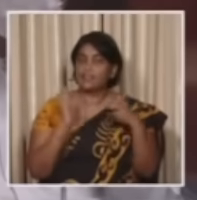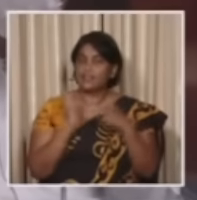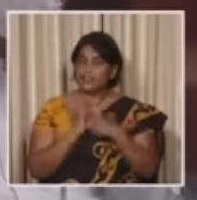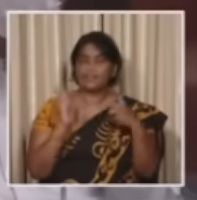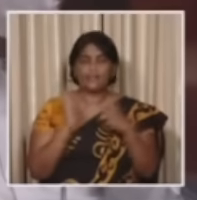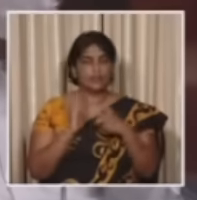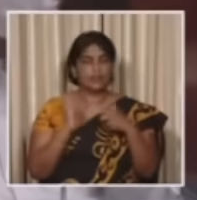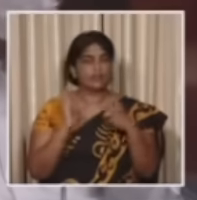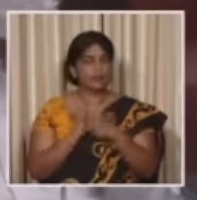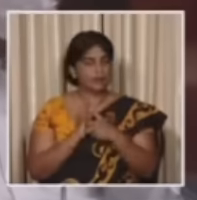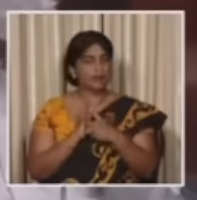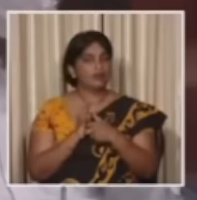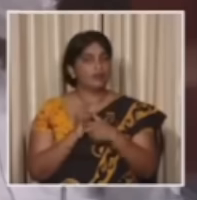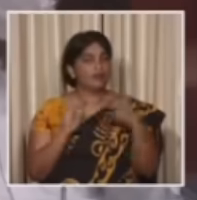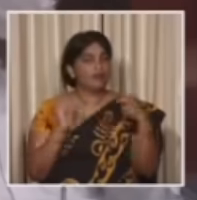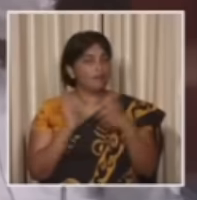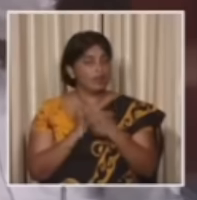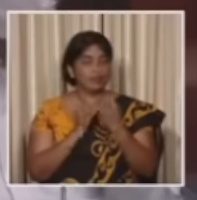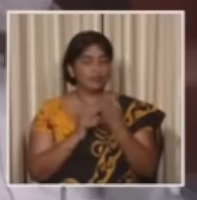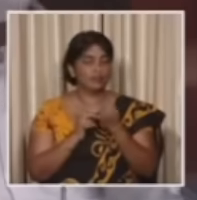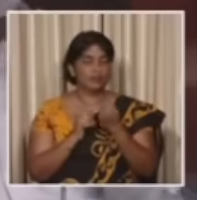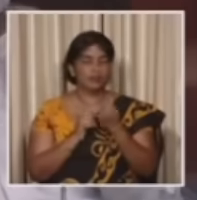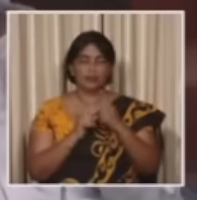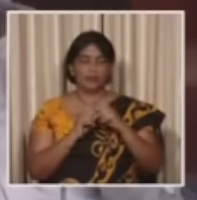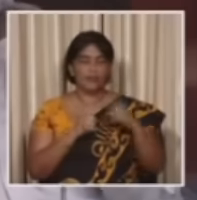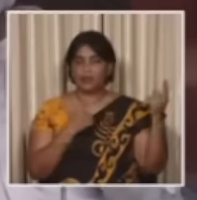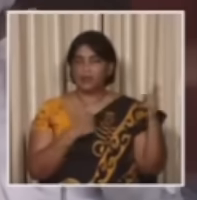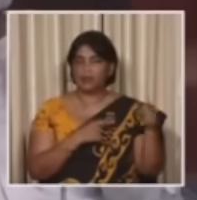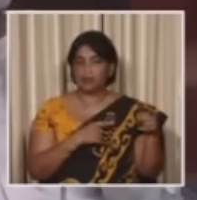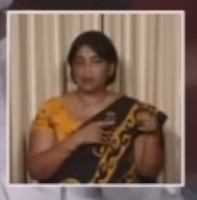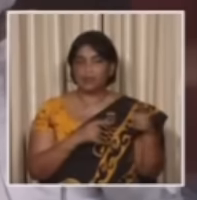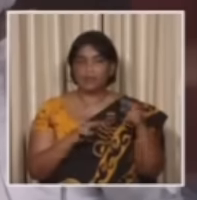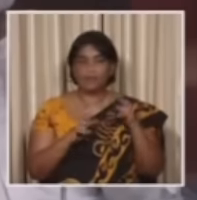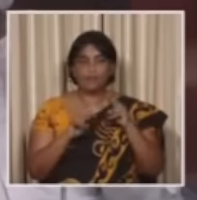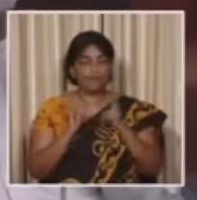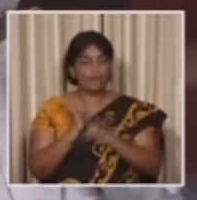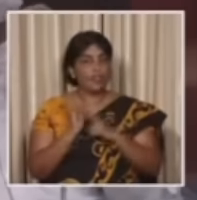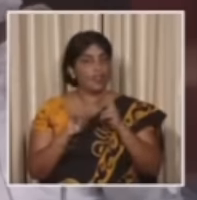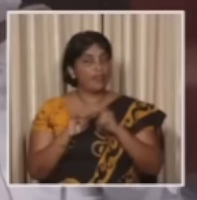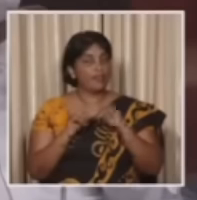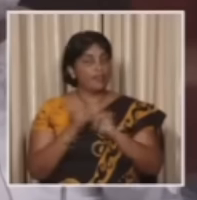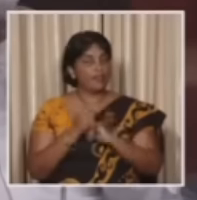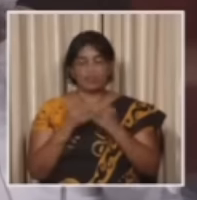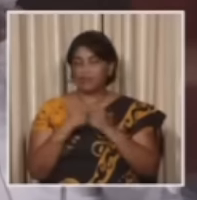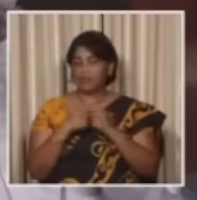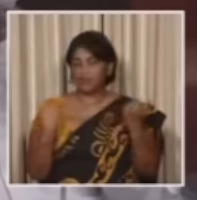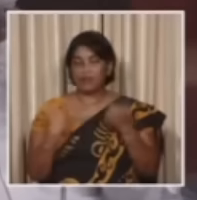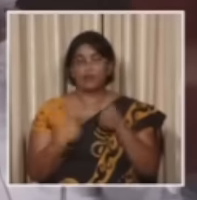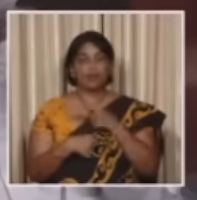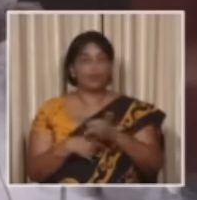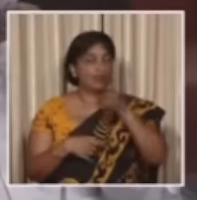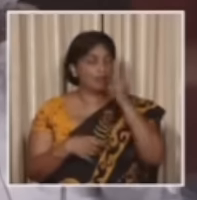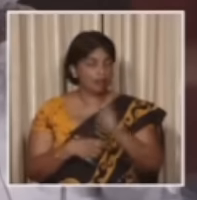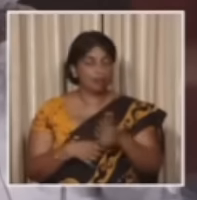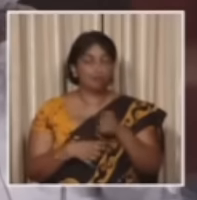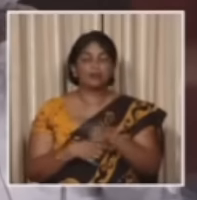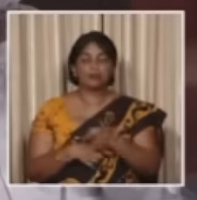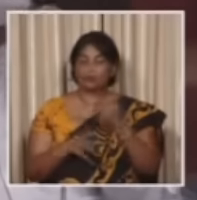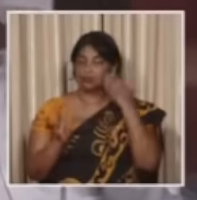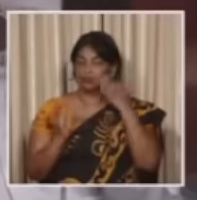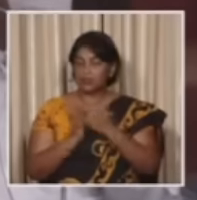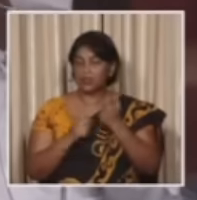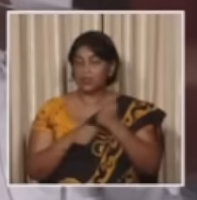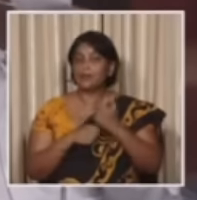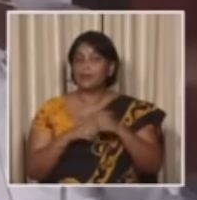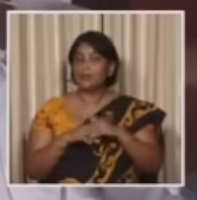එතකොට වීසා ගාස්තු වෙනයි කරු නියෝජ කතාවට ඇතුළු. VFS එක වෙනයි. මේ අනුමත කෙරුවා කියලා